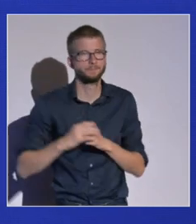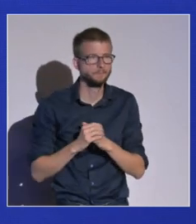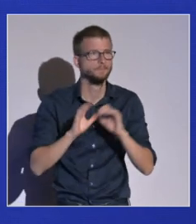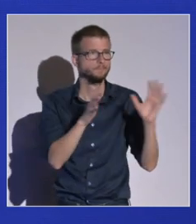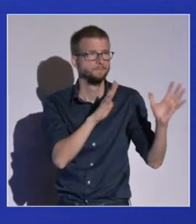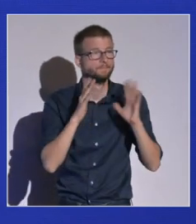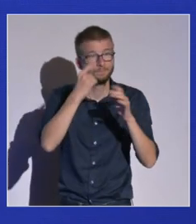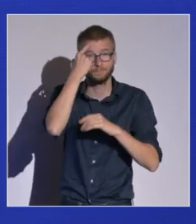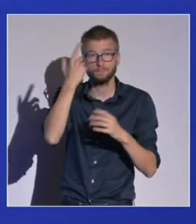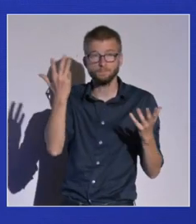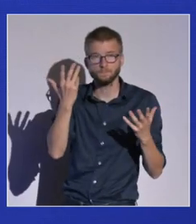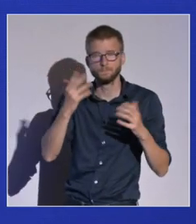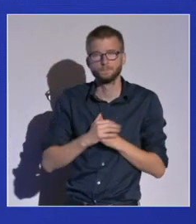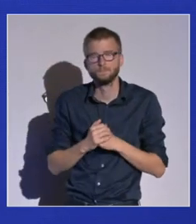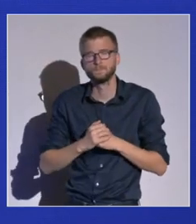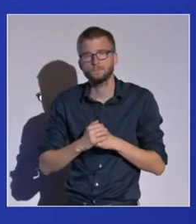Cette idée que